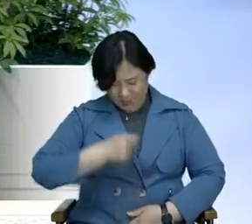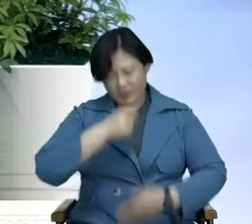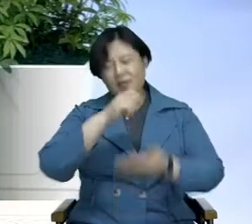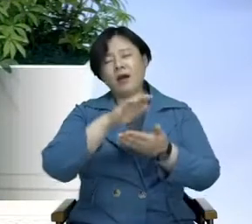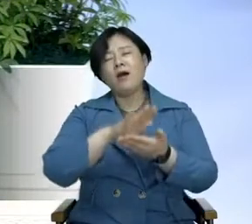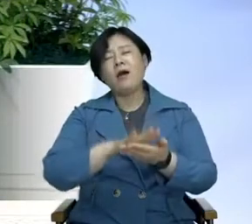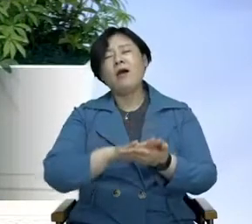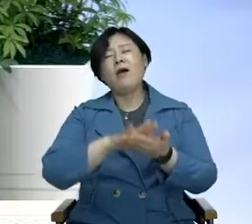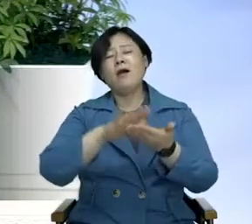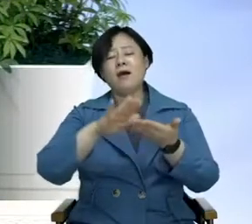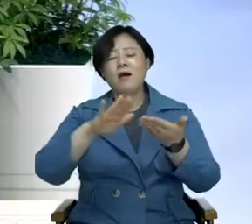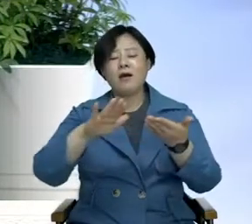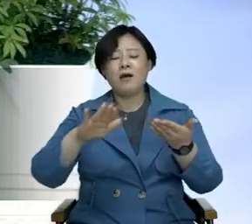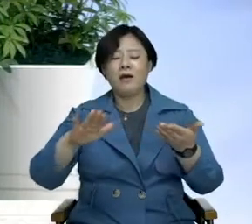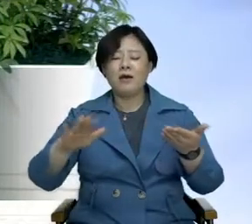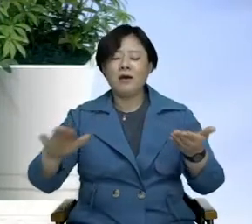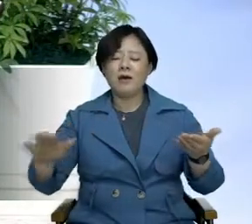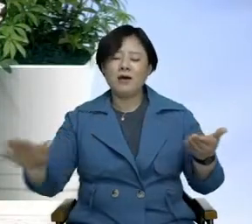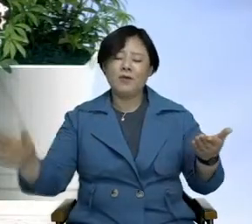선하십니다.